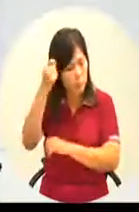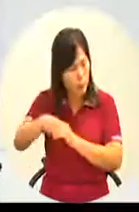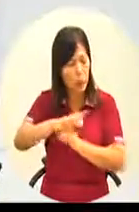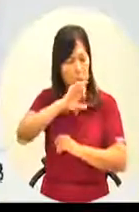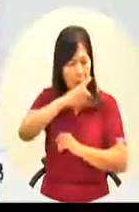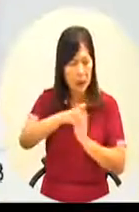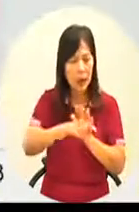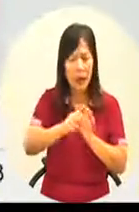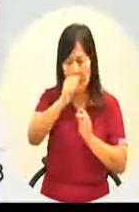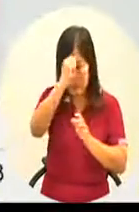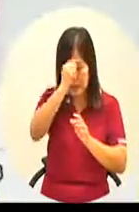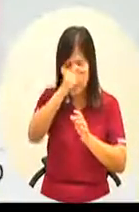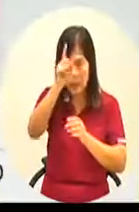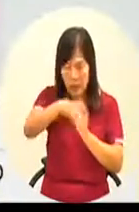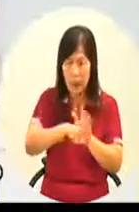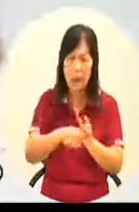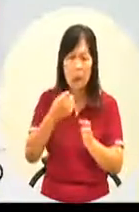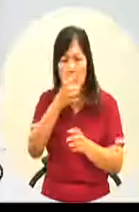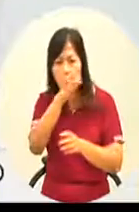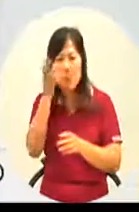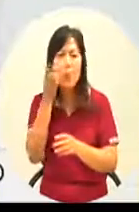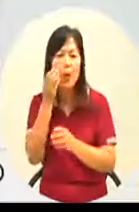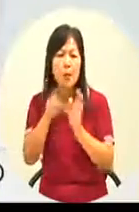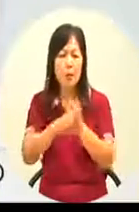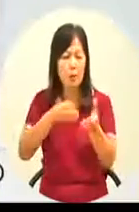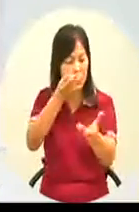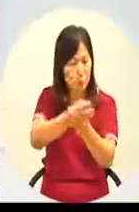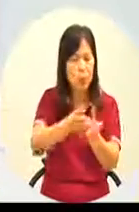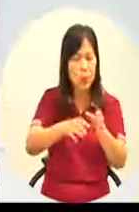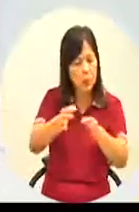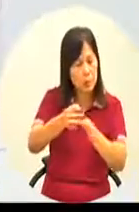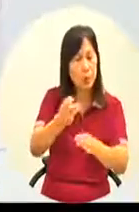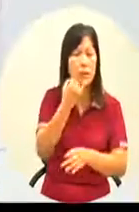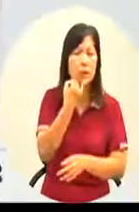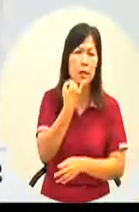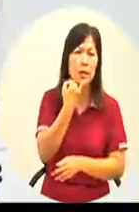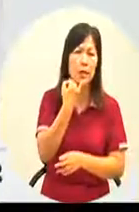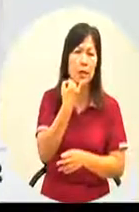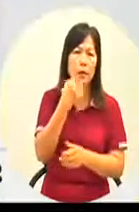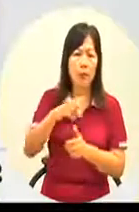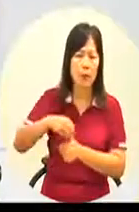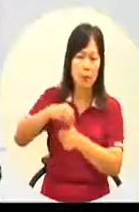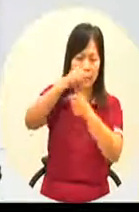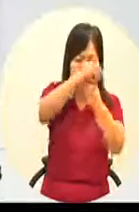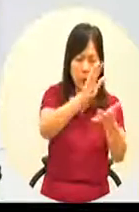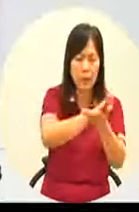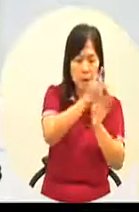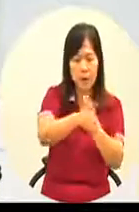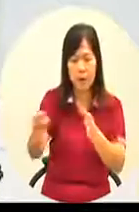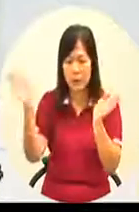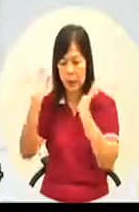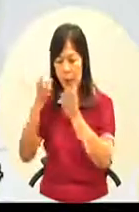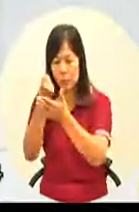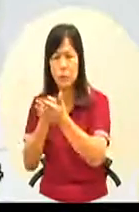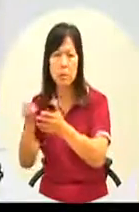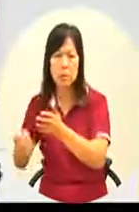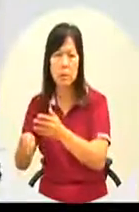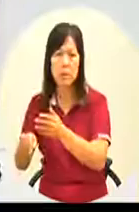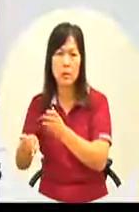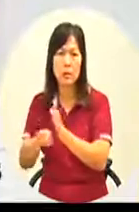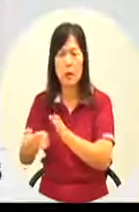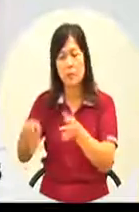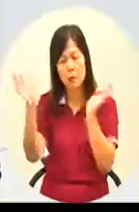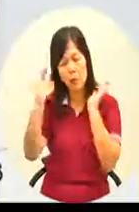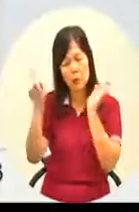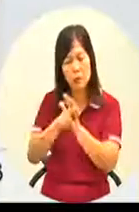行行看看咧？来遮投资，吼、哦，啊来遮做生意。即摆毋是你甲送转去啊？囡仔伫遮，伊送转去搁寄伫啊。啊，即、這个囡仔拄